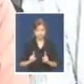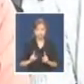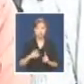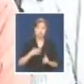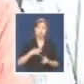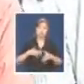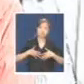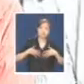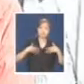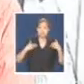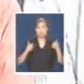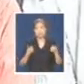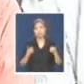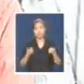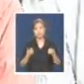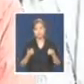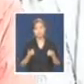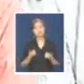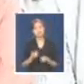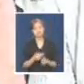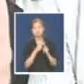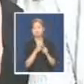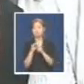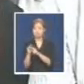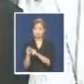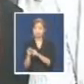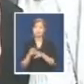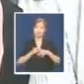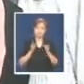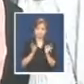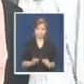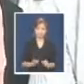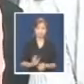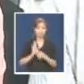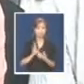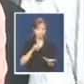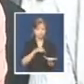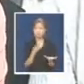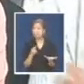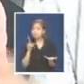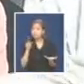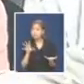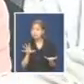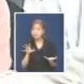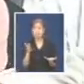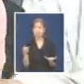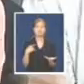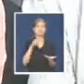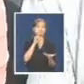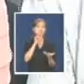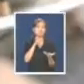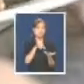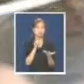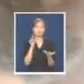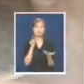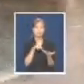สะดวกสบายคอนวิเนี่ยนเป็นสิ่งที่เขา Addonยังยกอย่างถามนี้เท่าไหร่ราคา 25ใช่ไหมคะอันนี้ 10บาทอยู่ที่พี่ติดถ้า